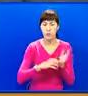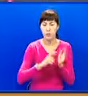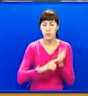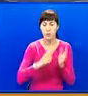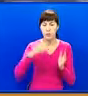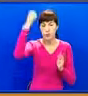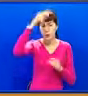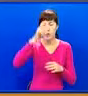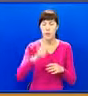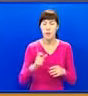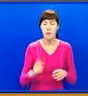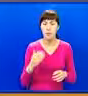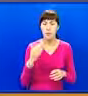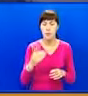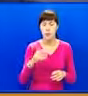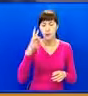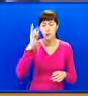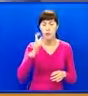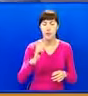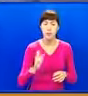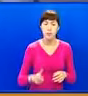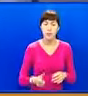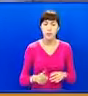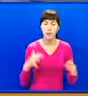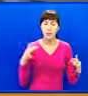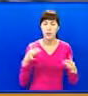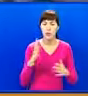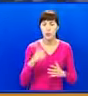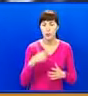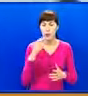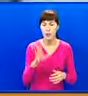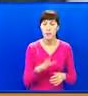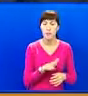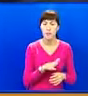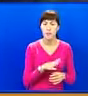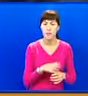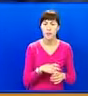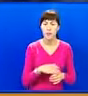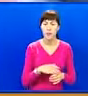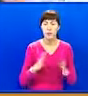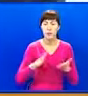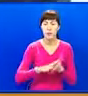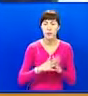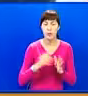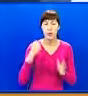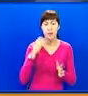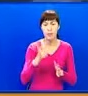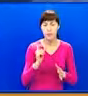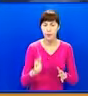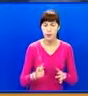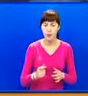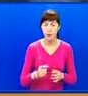1971 жылғы жергілікті тұрғын өзіне белгісіз азаматтың шабуыл жасаған жөнде арызданған. Арам пиғылды мас халдегі